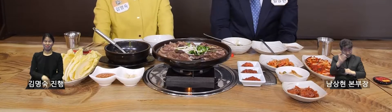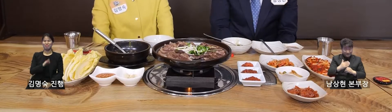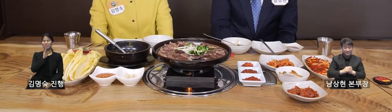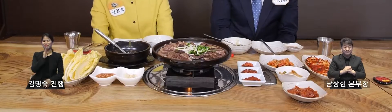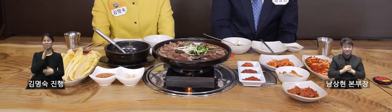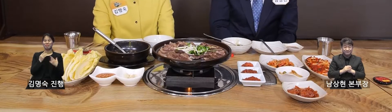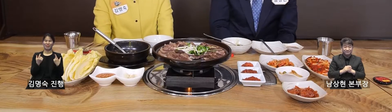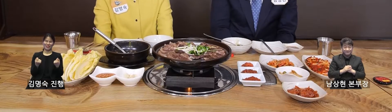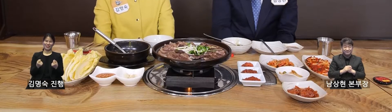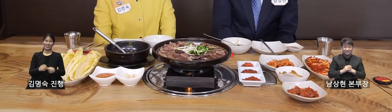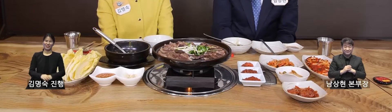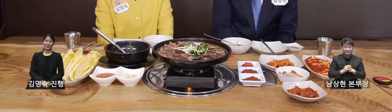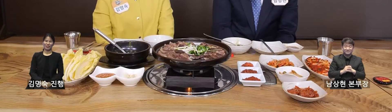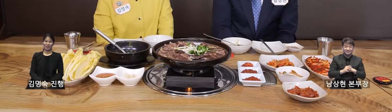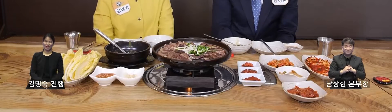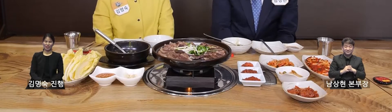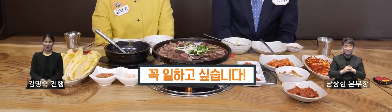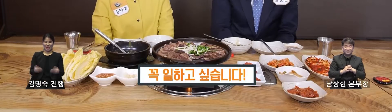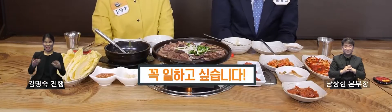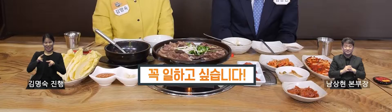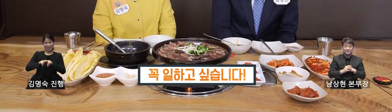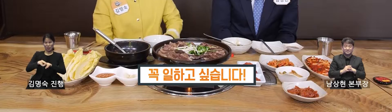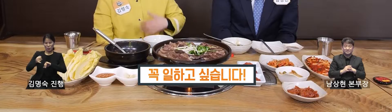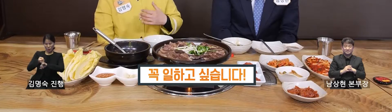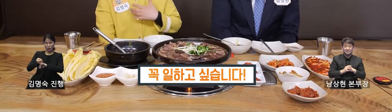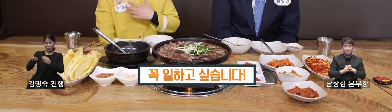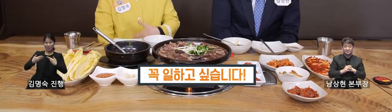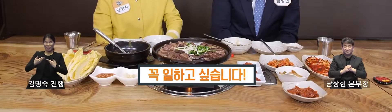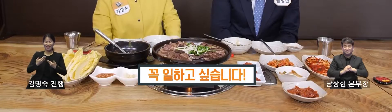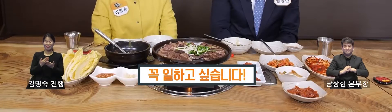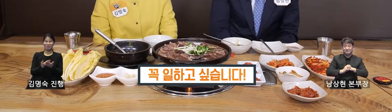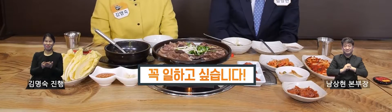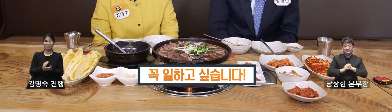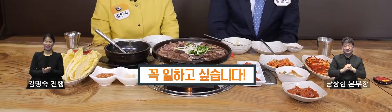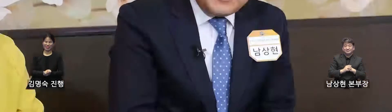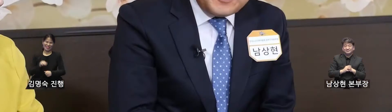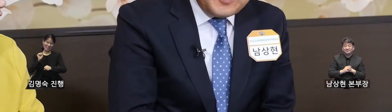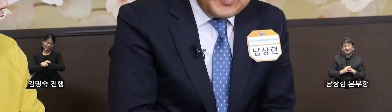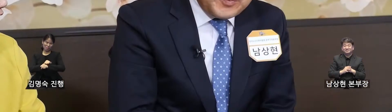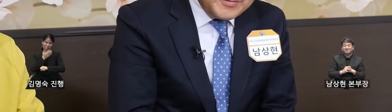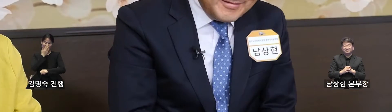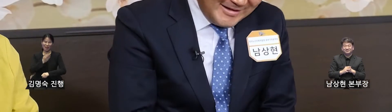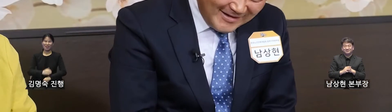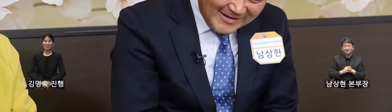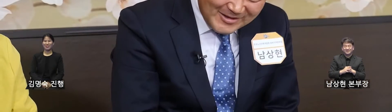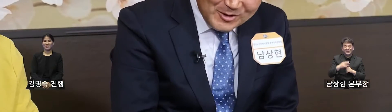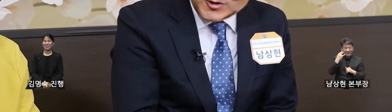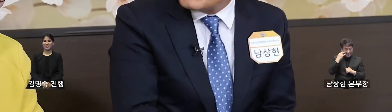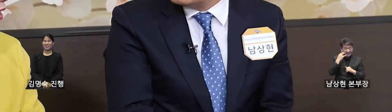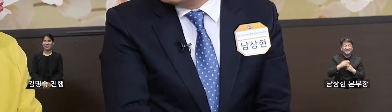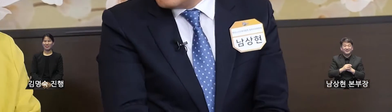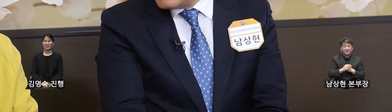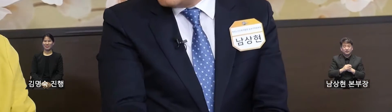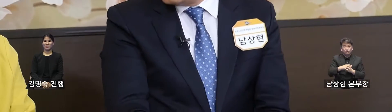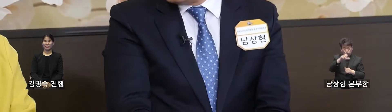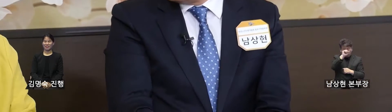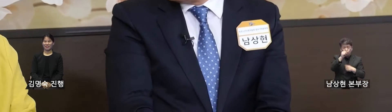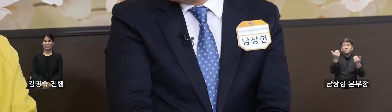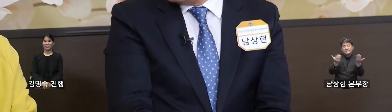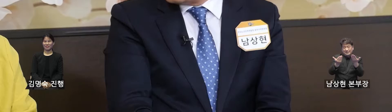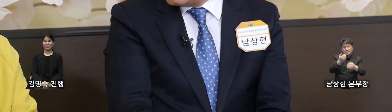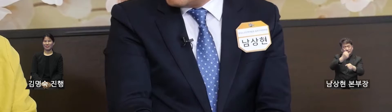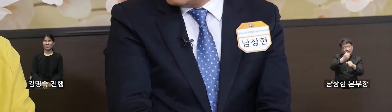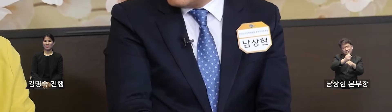네. 네. 일자리 꼭 주셔야 돼요. 엄청 잘할 수 있어요. 네, 그런 좋은 일자리를